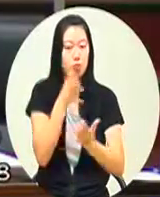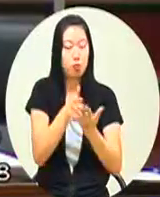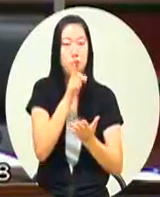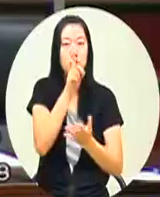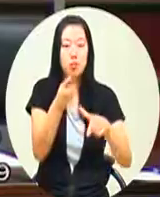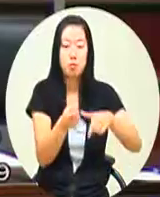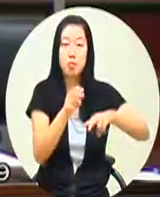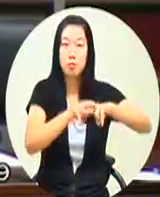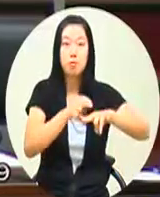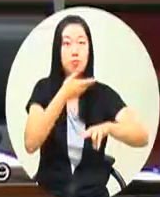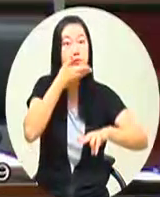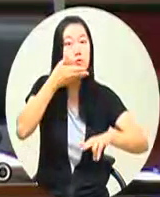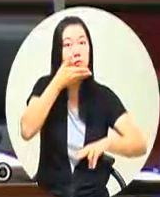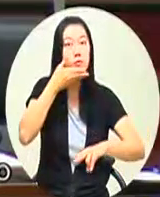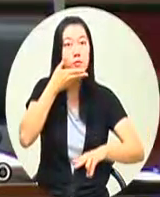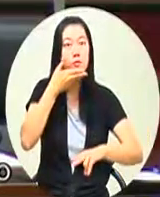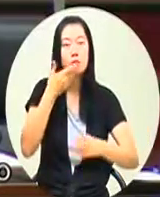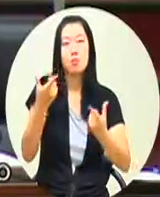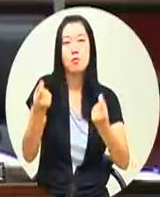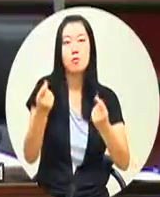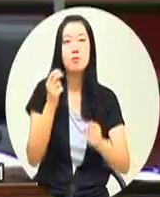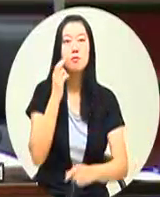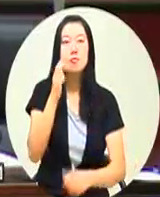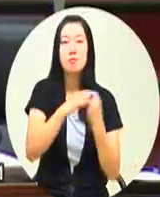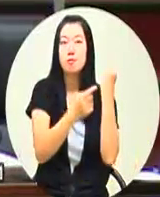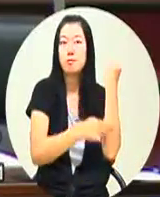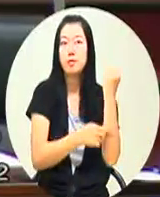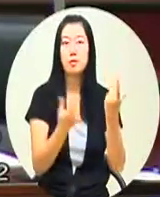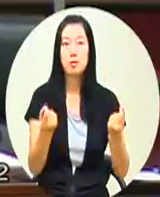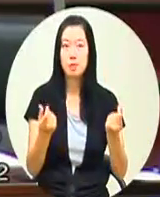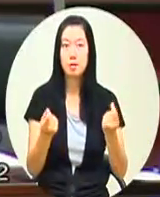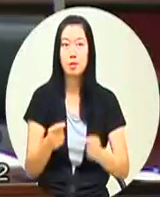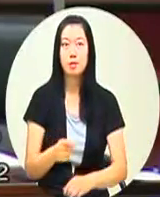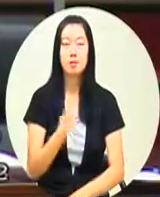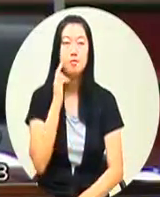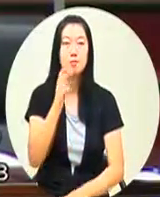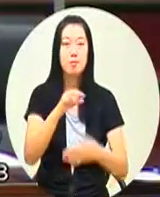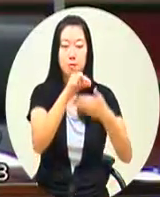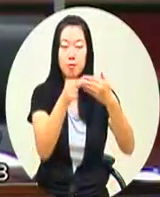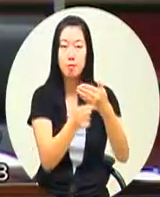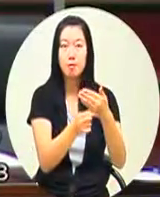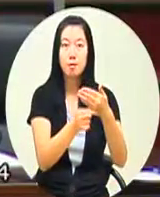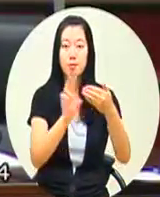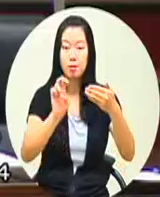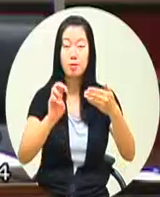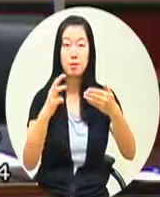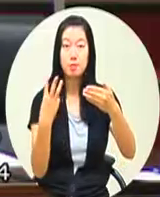利益也是宪法层次，宪法第23条